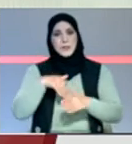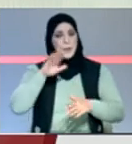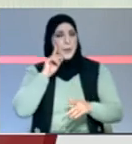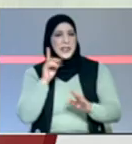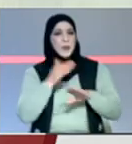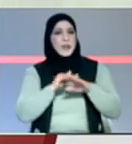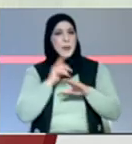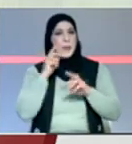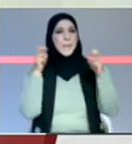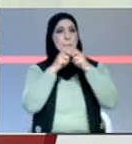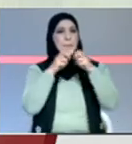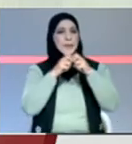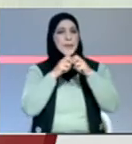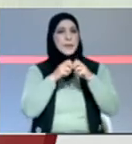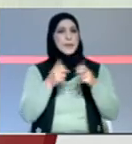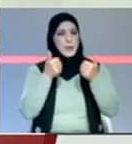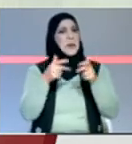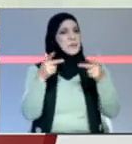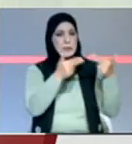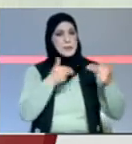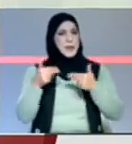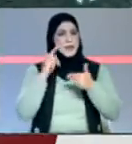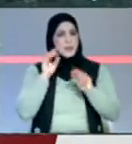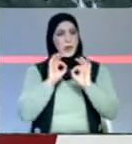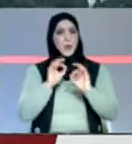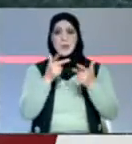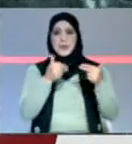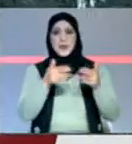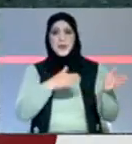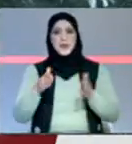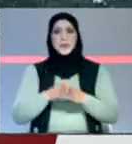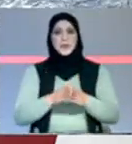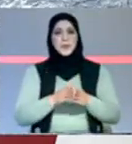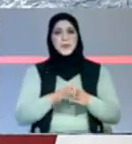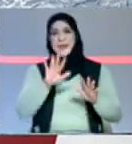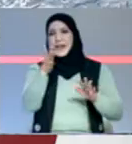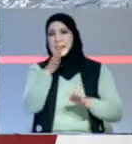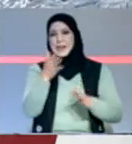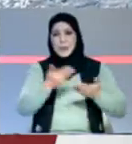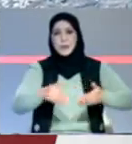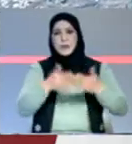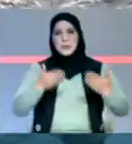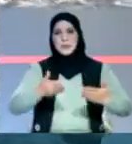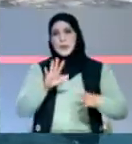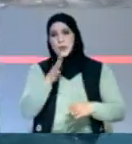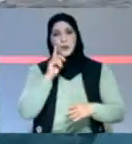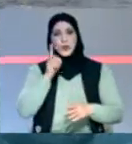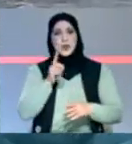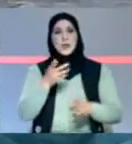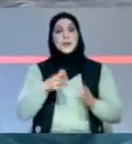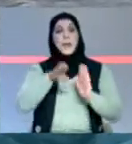انه الاسعار في الموسم الفارط كانت في تناول المستهلكين. يذكر أن تقديرات الموسم الحالي تشير إلى تسجيل